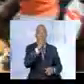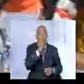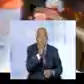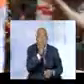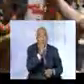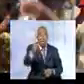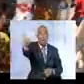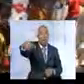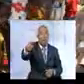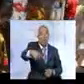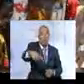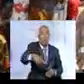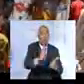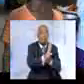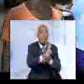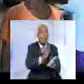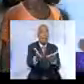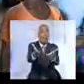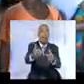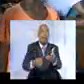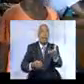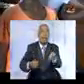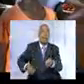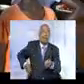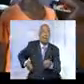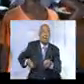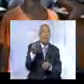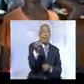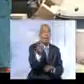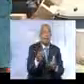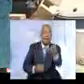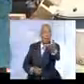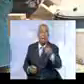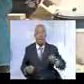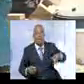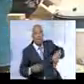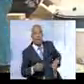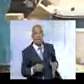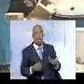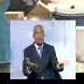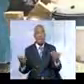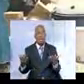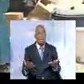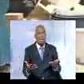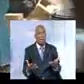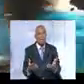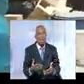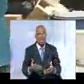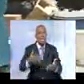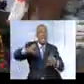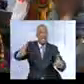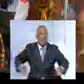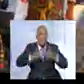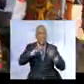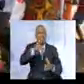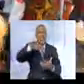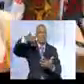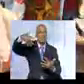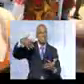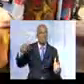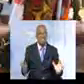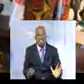qui régissent les activités commerciales. Conscient que tous ces problèmes, au-delà de l'impact sur la charte de la vie, constituent de réelles entraves au développement